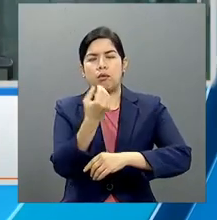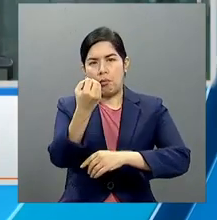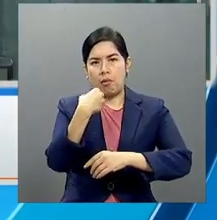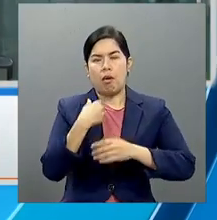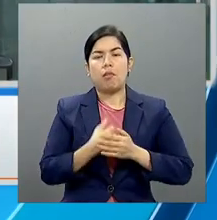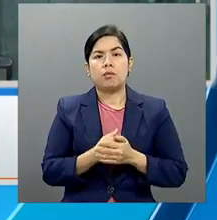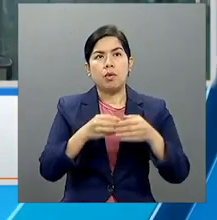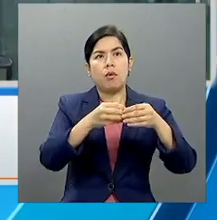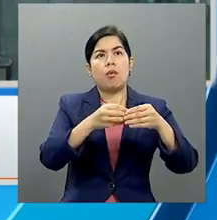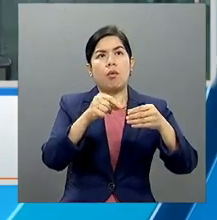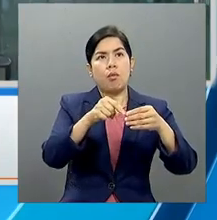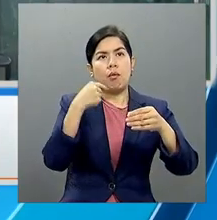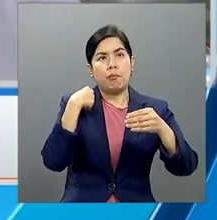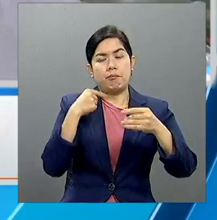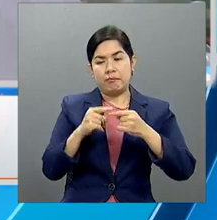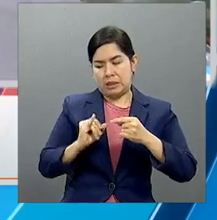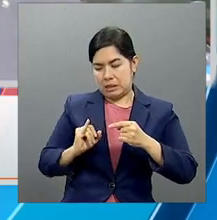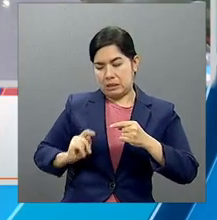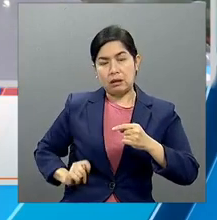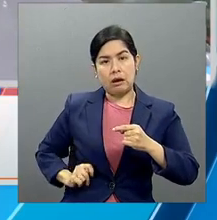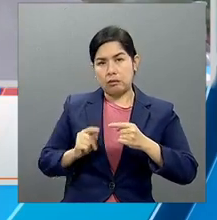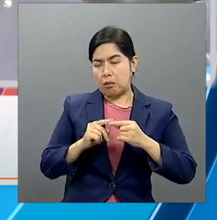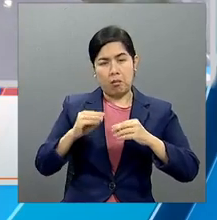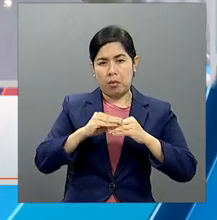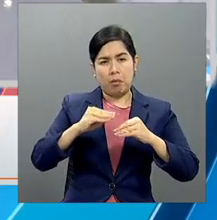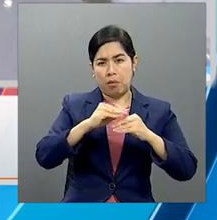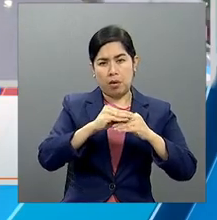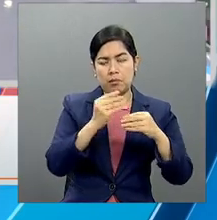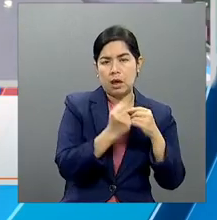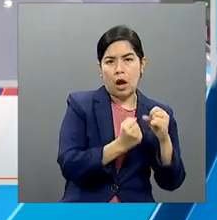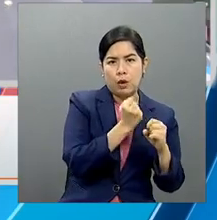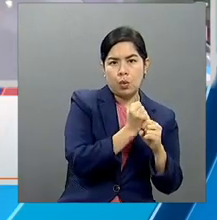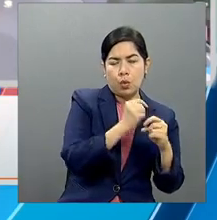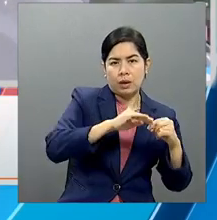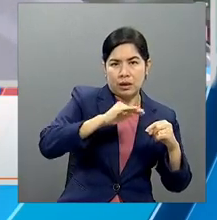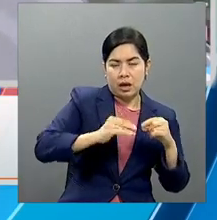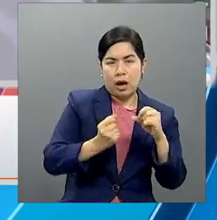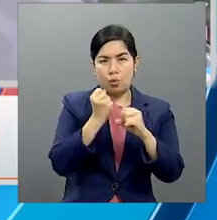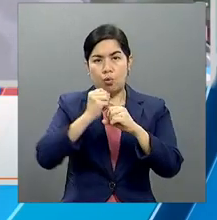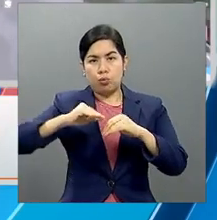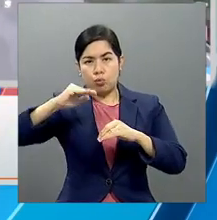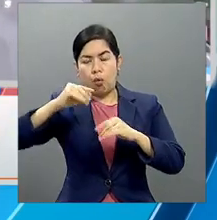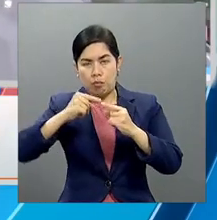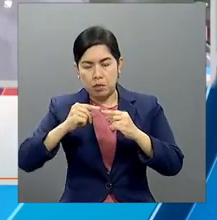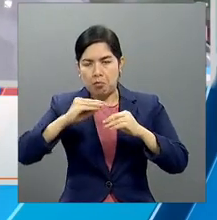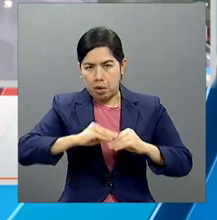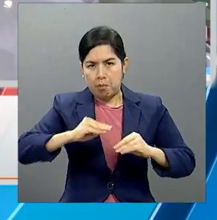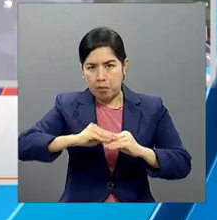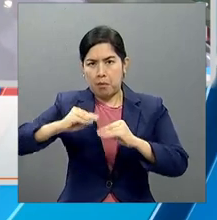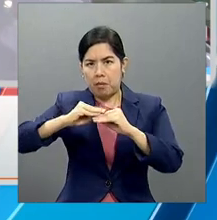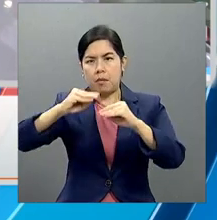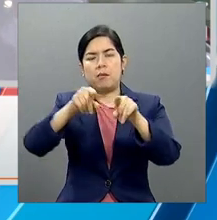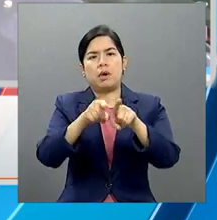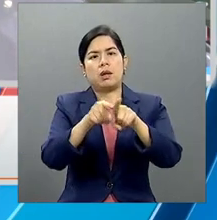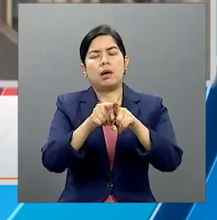ภาวะโรคไตเพิ่มขึ้นในทุกช่วงอายุ ใช่ครับ นะคะอย่างในคนวัยทำงานณวันนี้คือหลายคนที่บอกว่าเอ๊ะละเลยเรื่องสุขภ